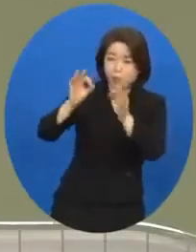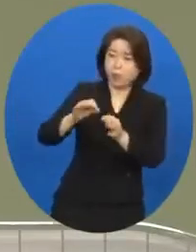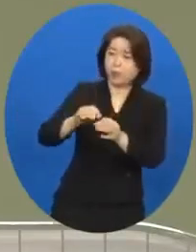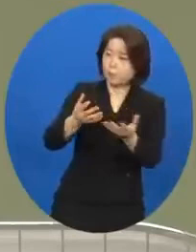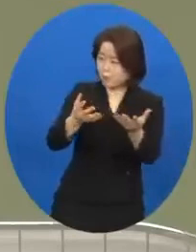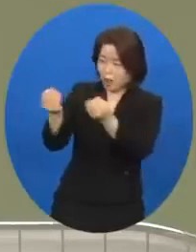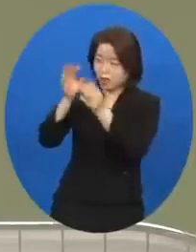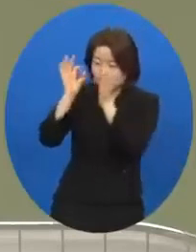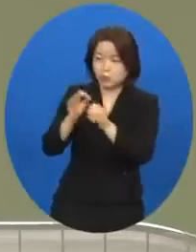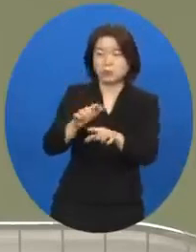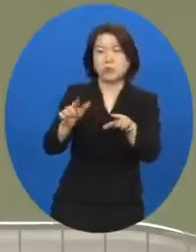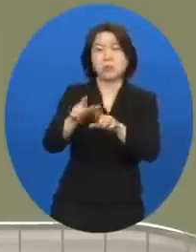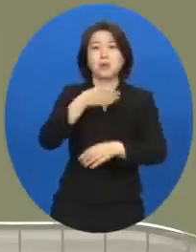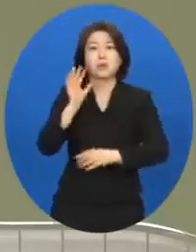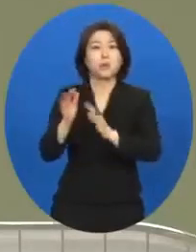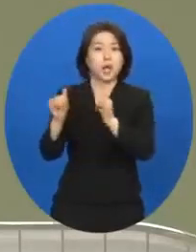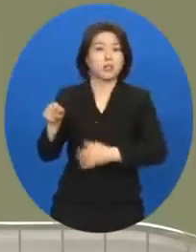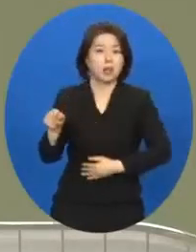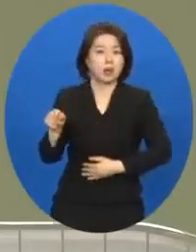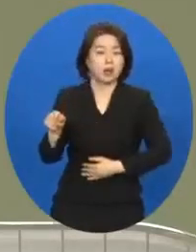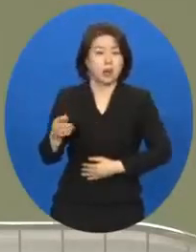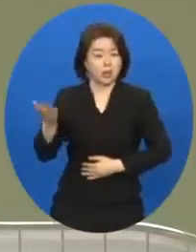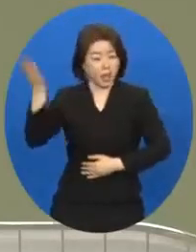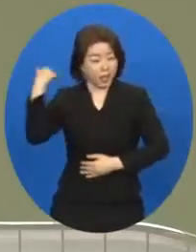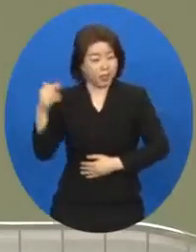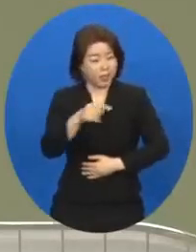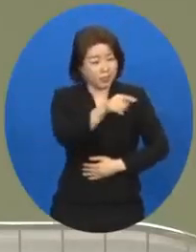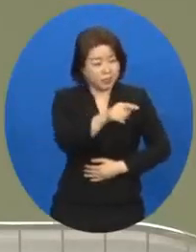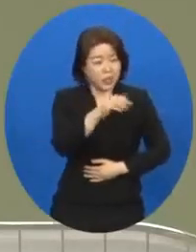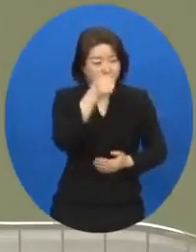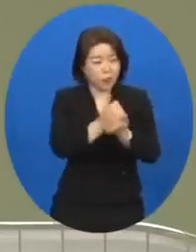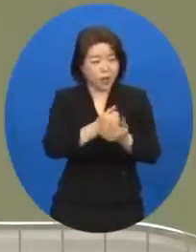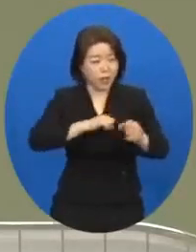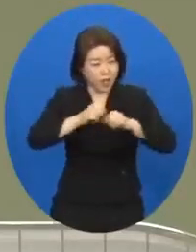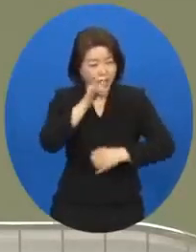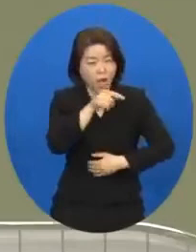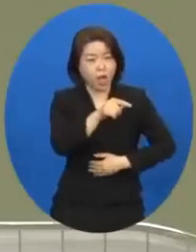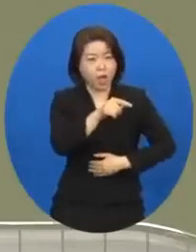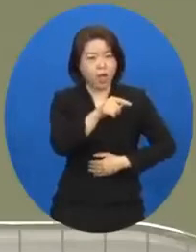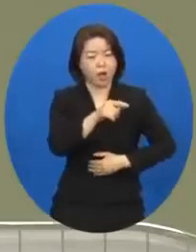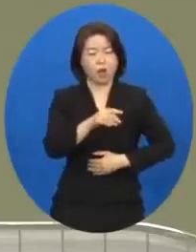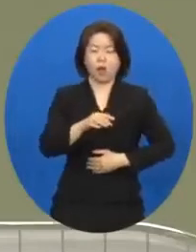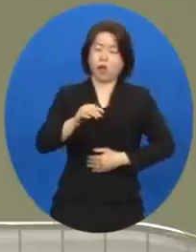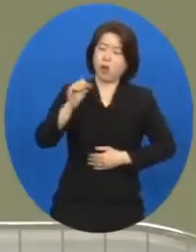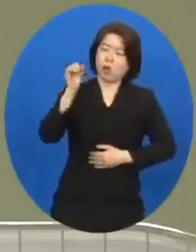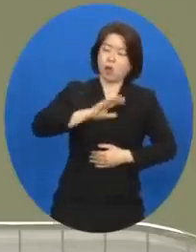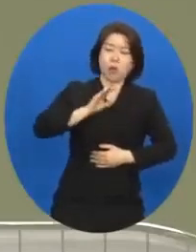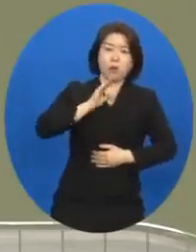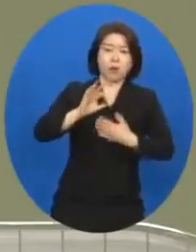한 사람이었어. 근데 이 사람이 그런 죄를 지었단 말이야? 그러면 나도 그럴 수 있다는